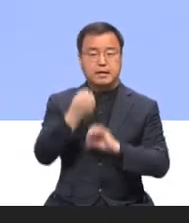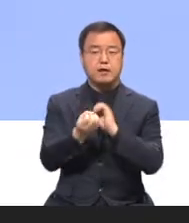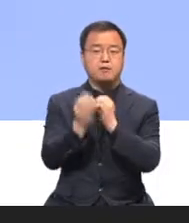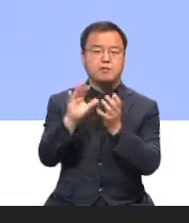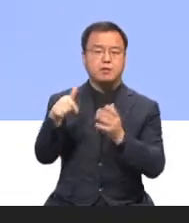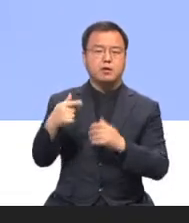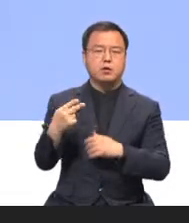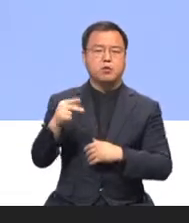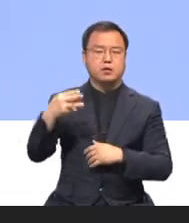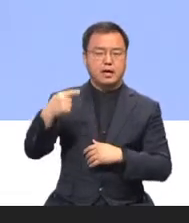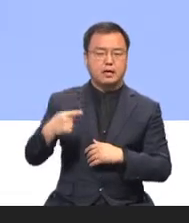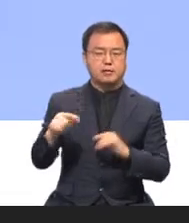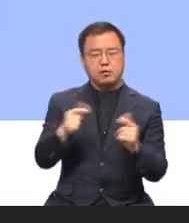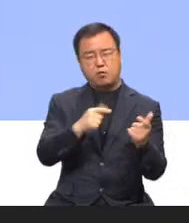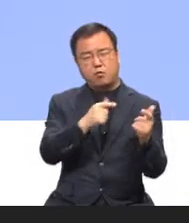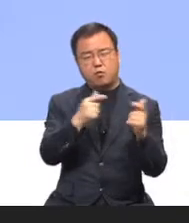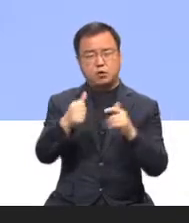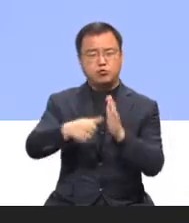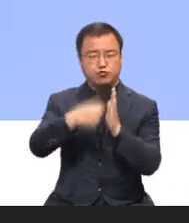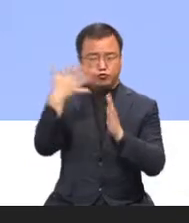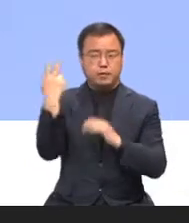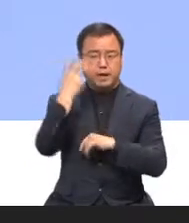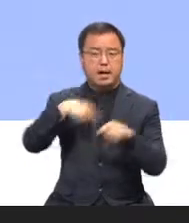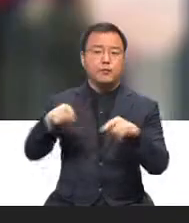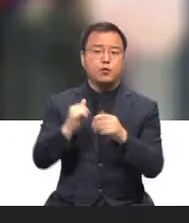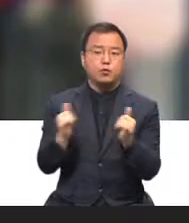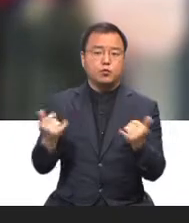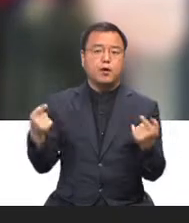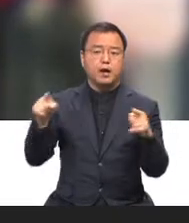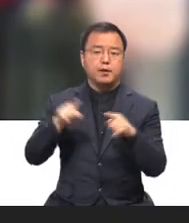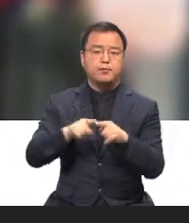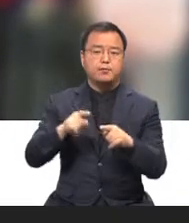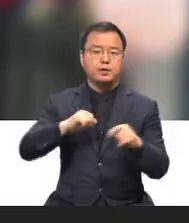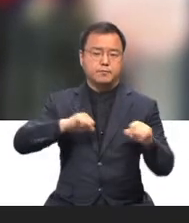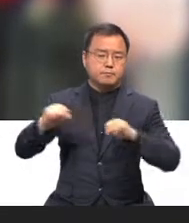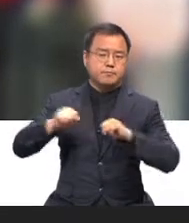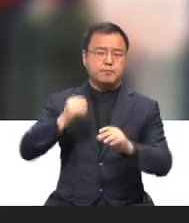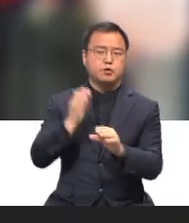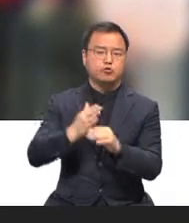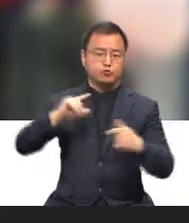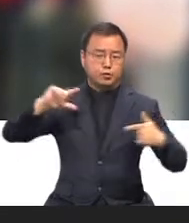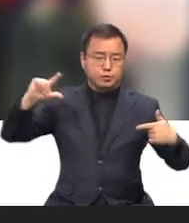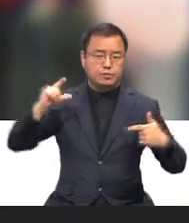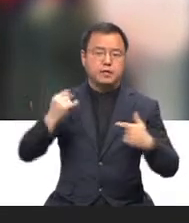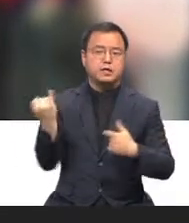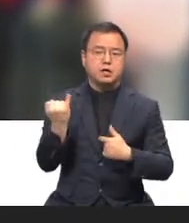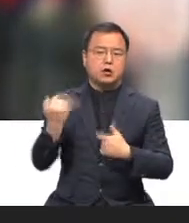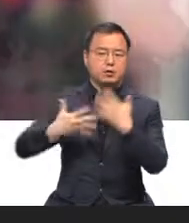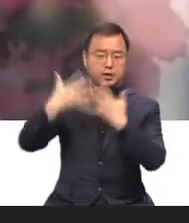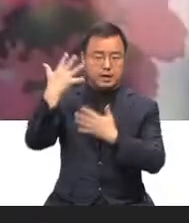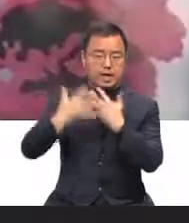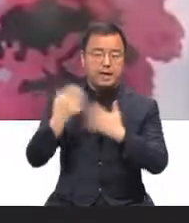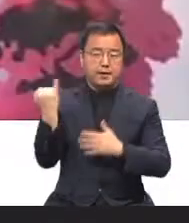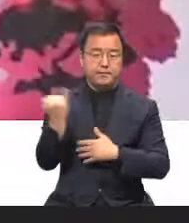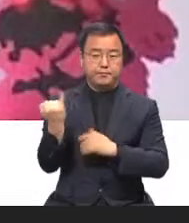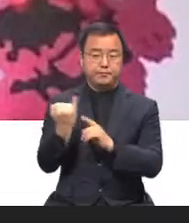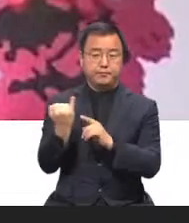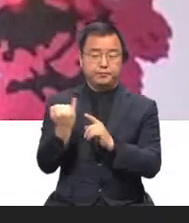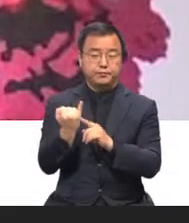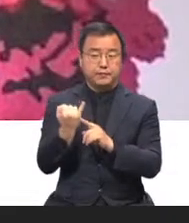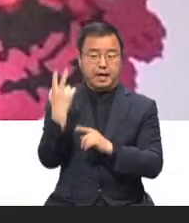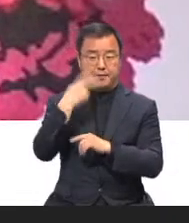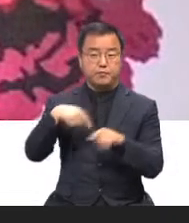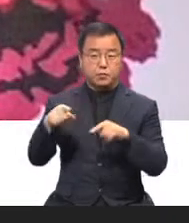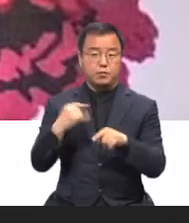등이 이제 이런 감독들과 함께 이런 운동의 중심에 있었던 여성감독 입니다 어 대표작으로 5시부터